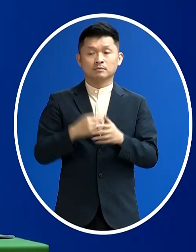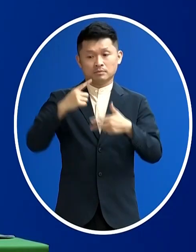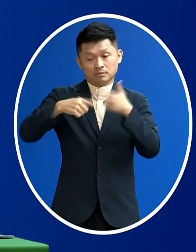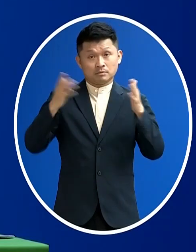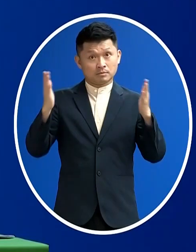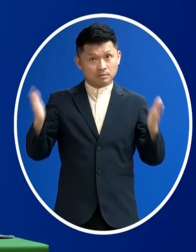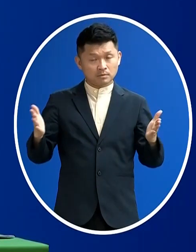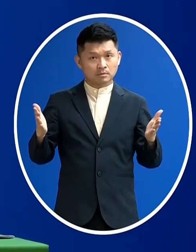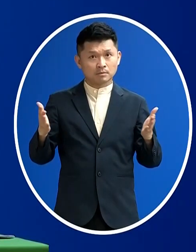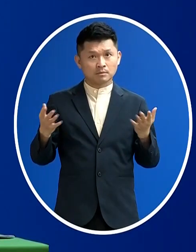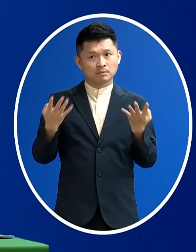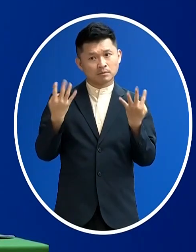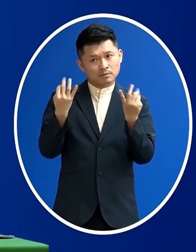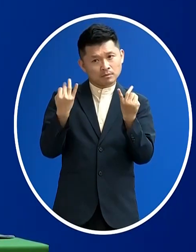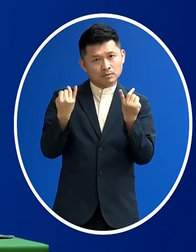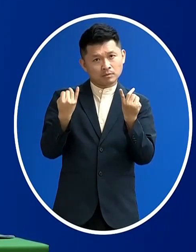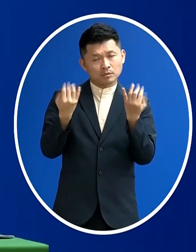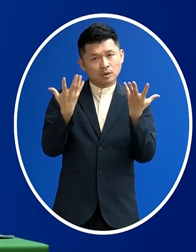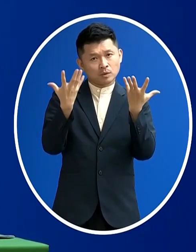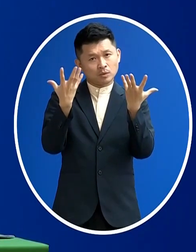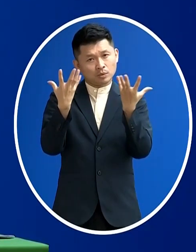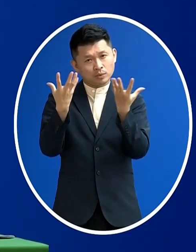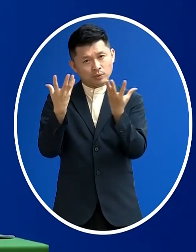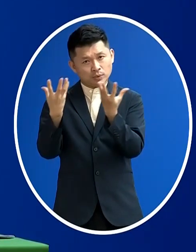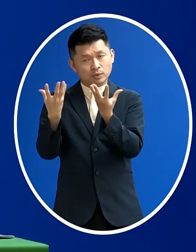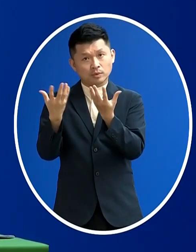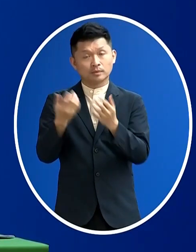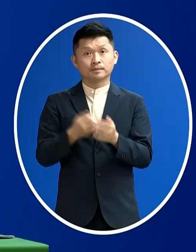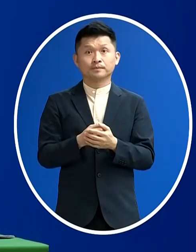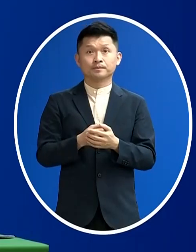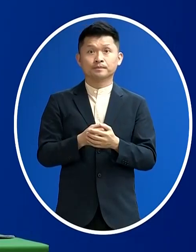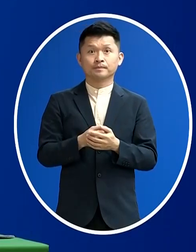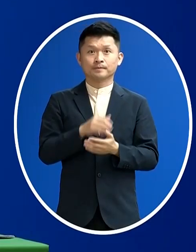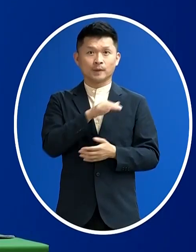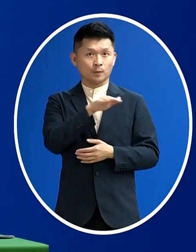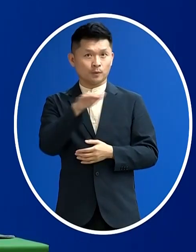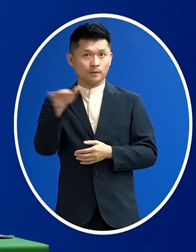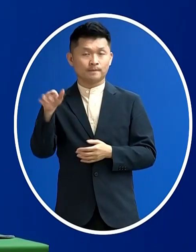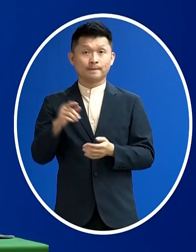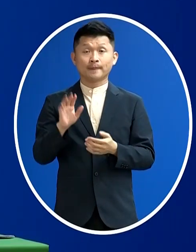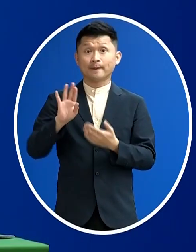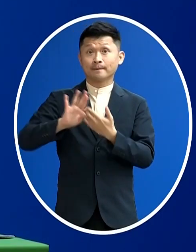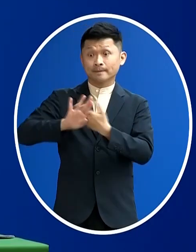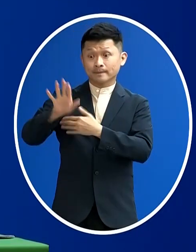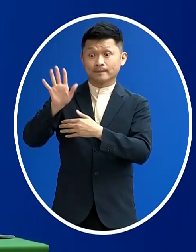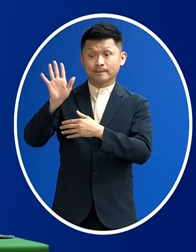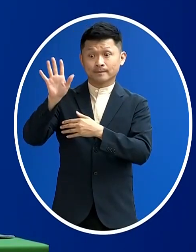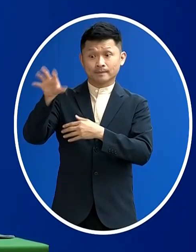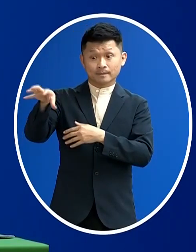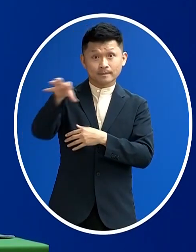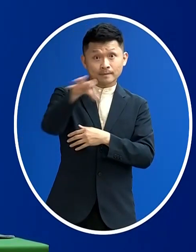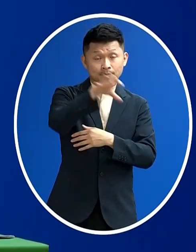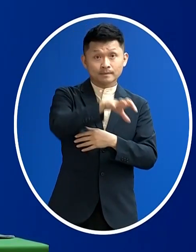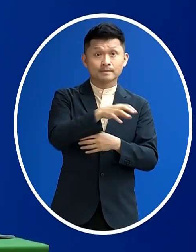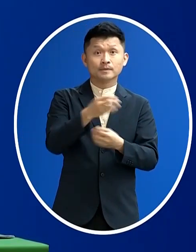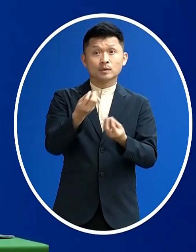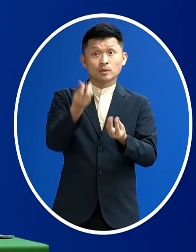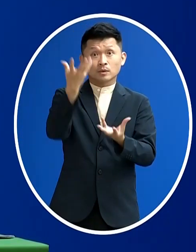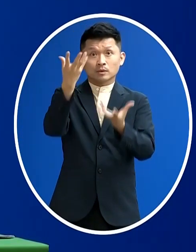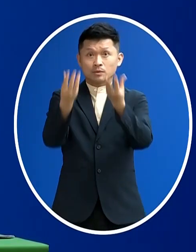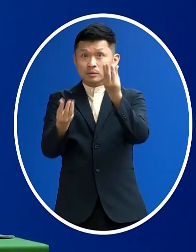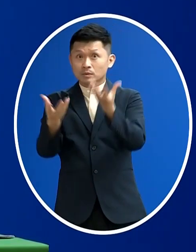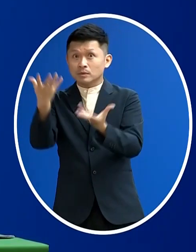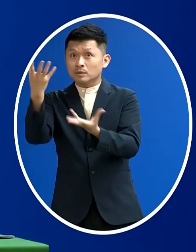看起来是蛮平稳的。那后面是不是随着比如说各其他地区的一些疫情的变化会再做